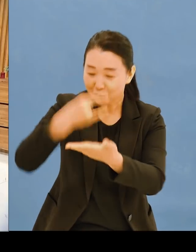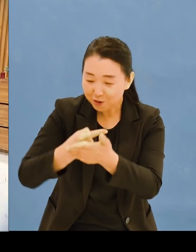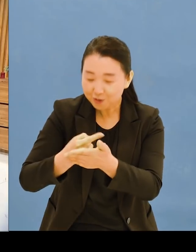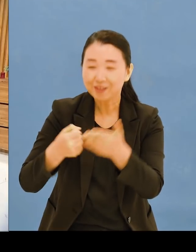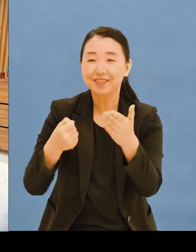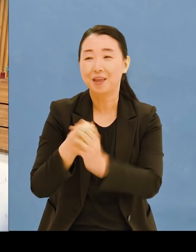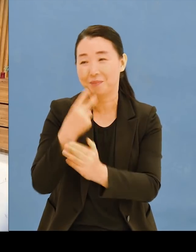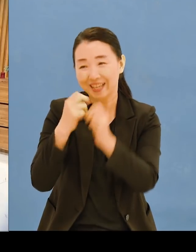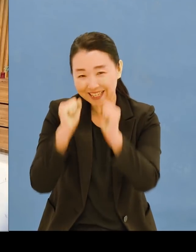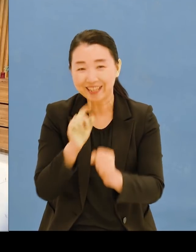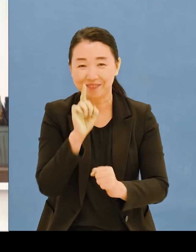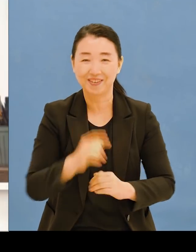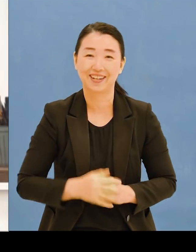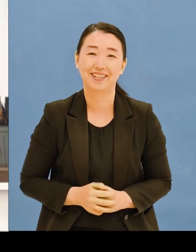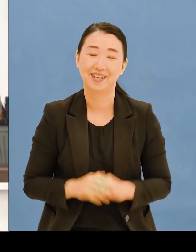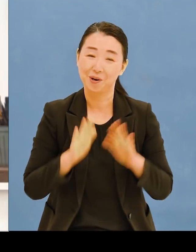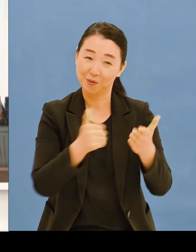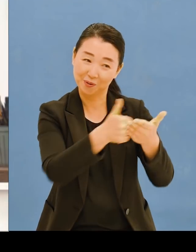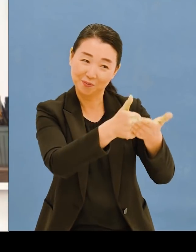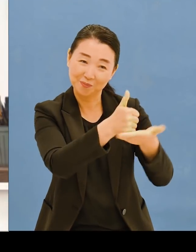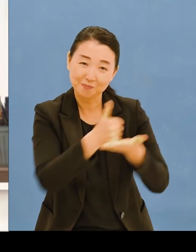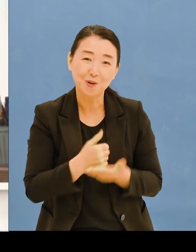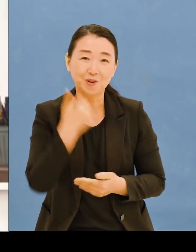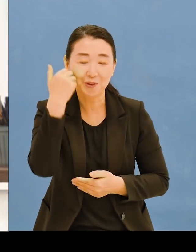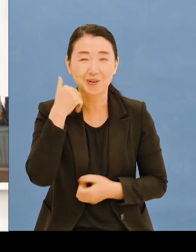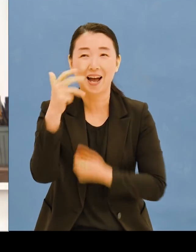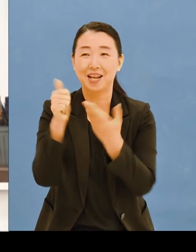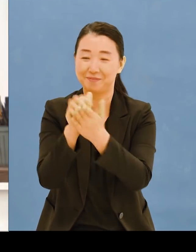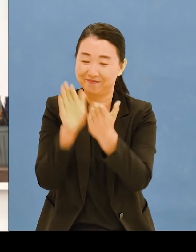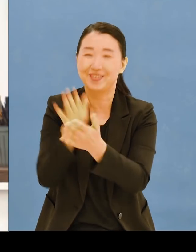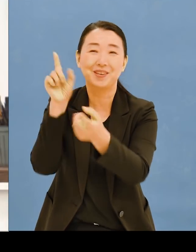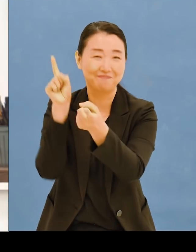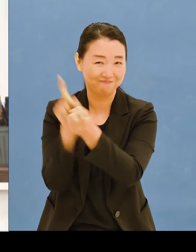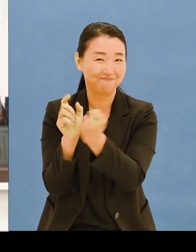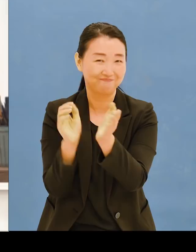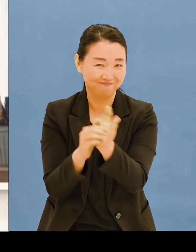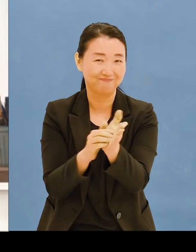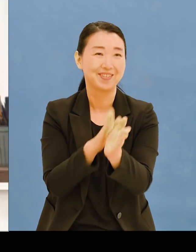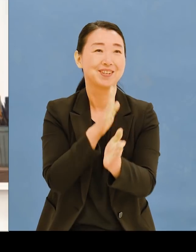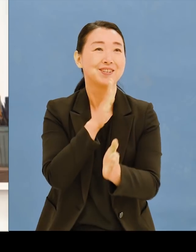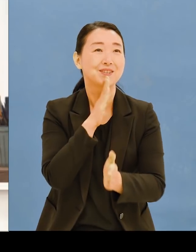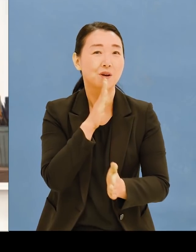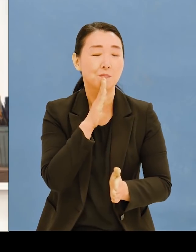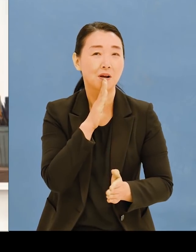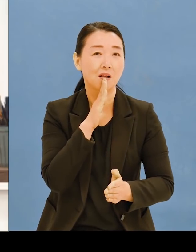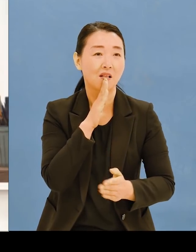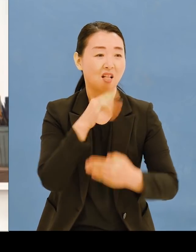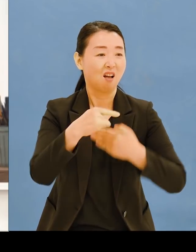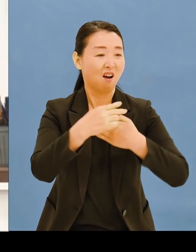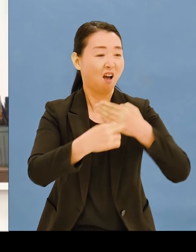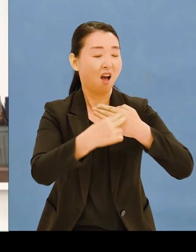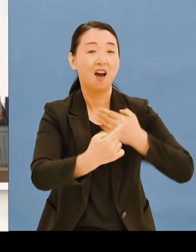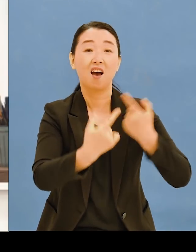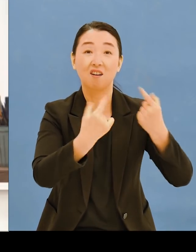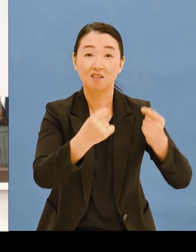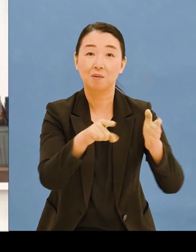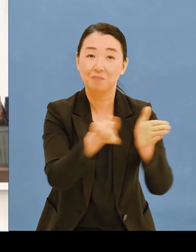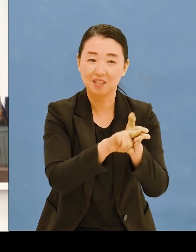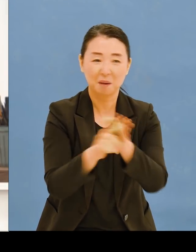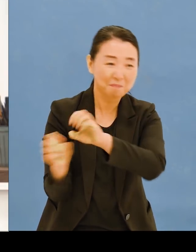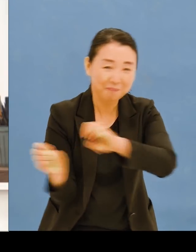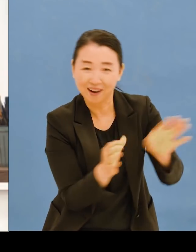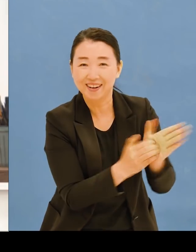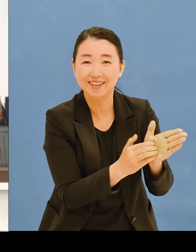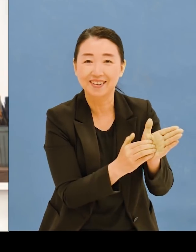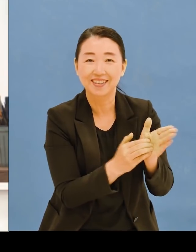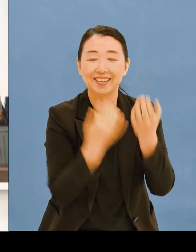산 것이라고 말씀하시잖아요. 네. 오늘 모실 분도 하나님을 뜨겁게 만나면서 정말 그럴듯하게 포장했던 가짜 신앙을